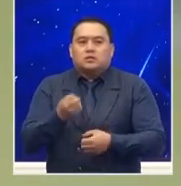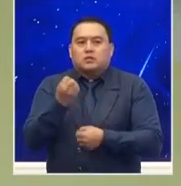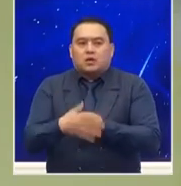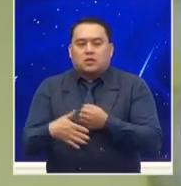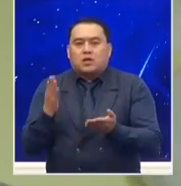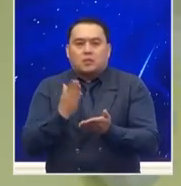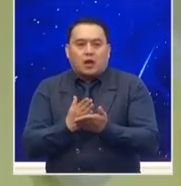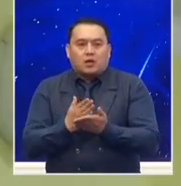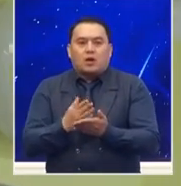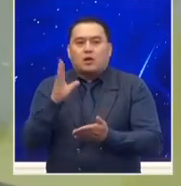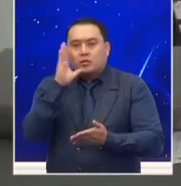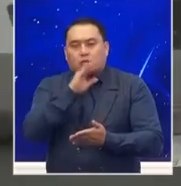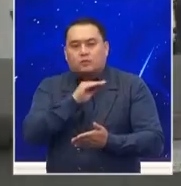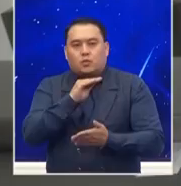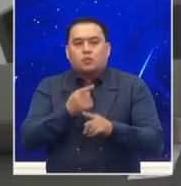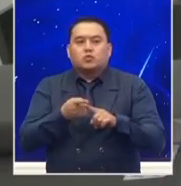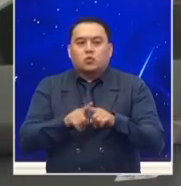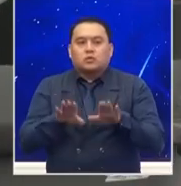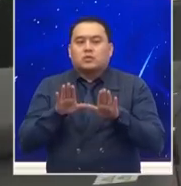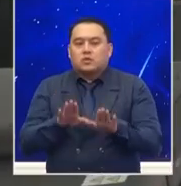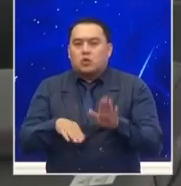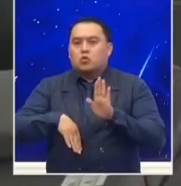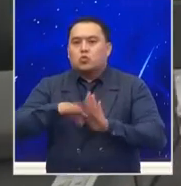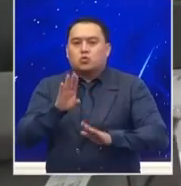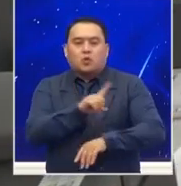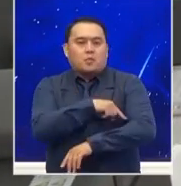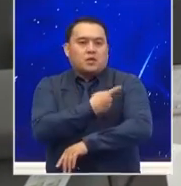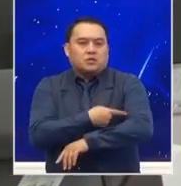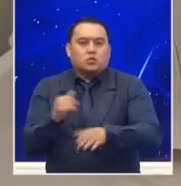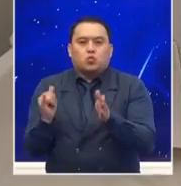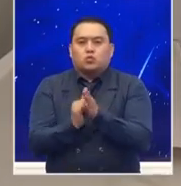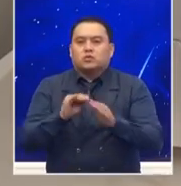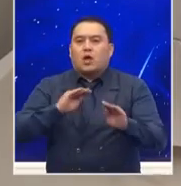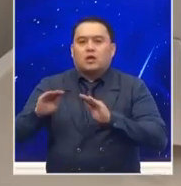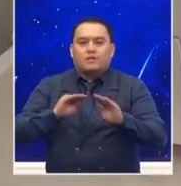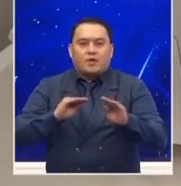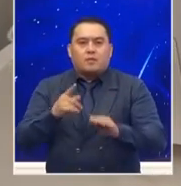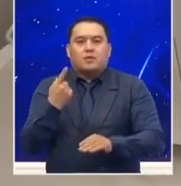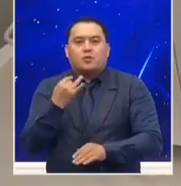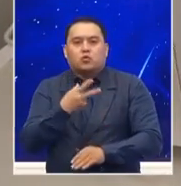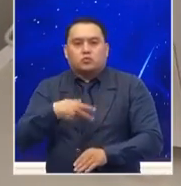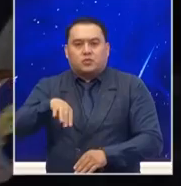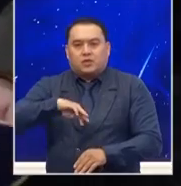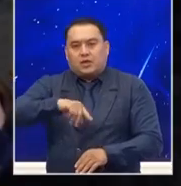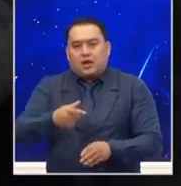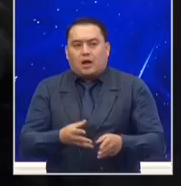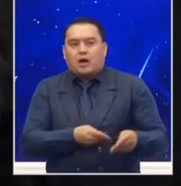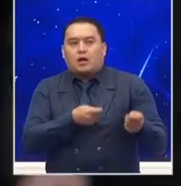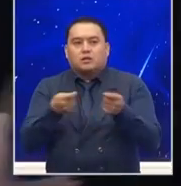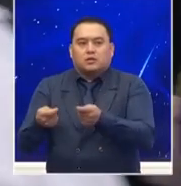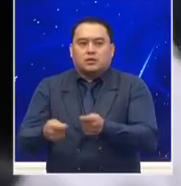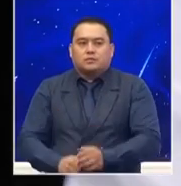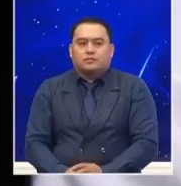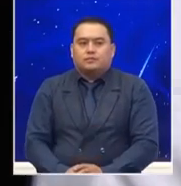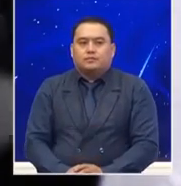жасауға қауқарлы зертханасы бар. Тек озық медициналық қондырғылар 1-де 9 миллиард теңгеге алыныпты. 12 кювезов